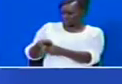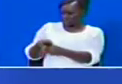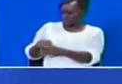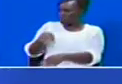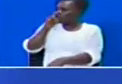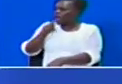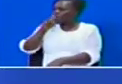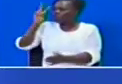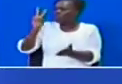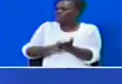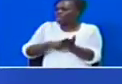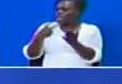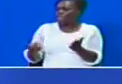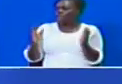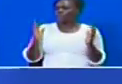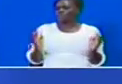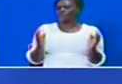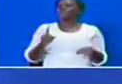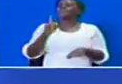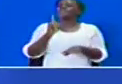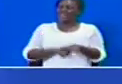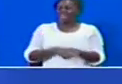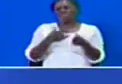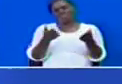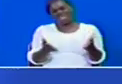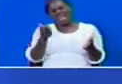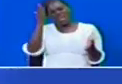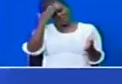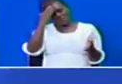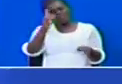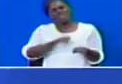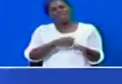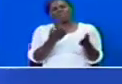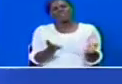huo kichapo cha mbwa. So time is there, we know the timelines in the law.